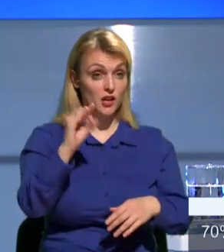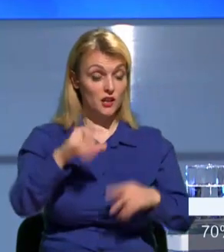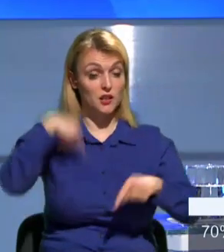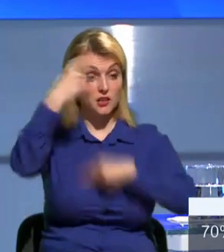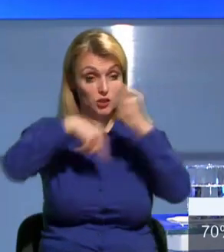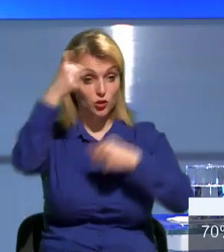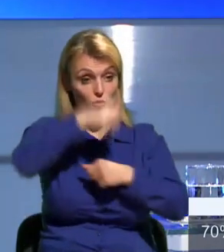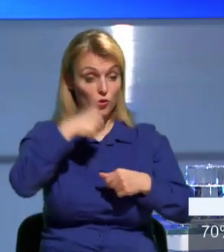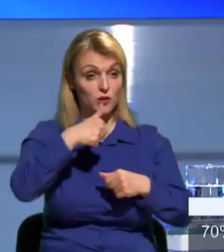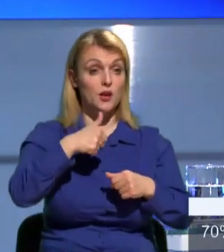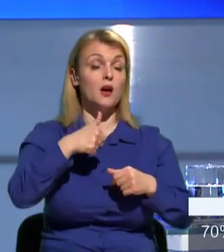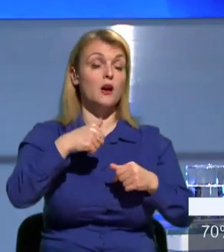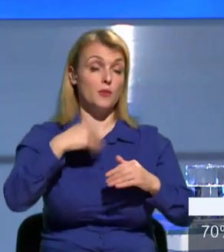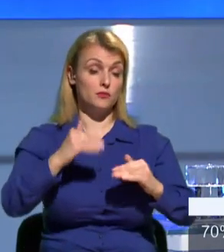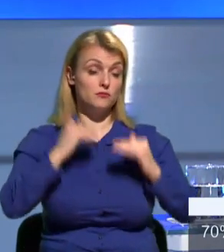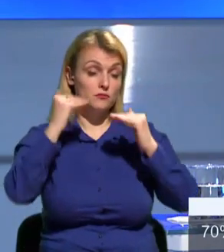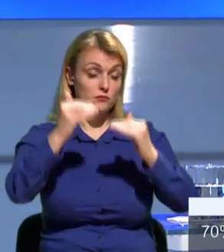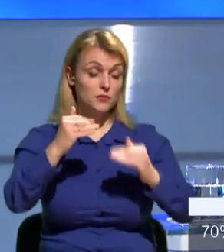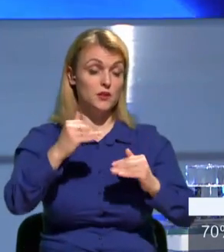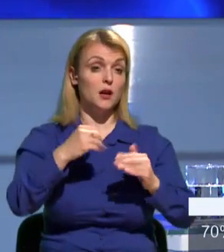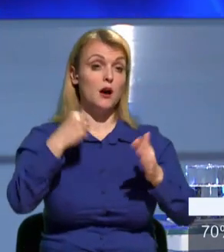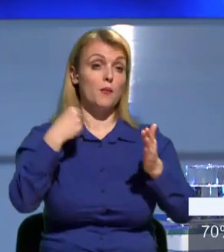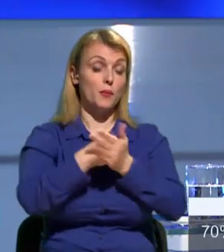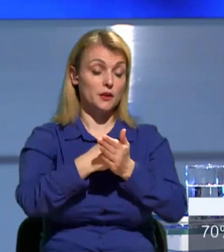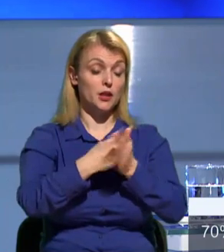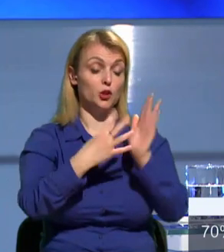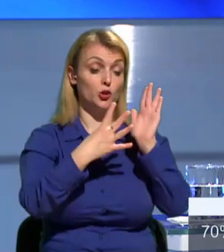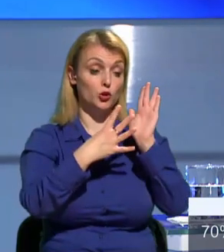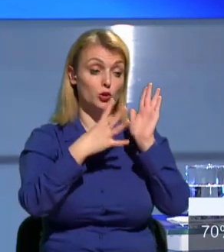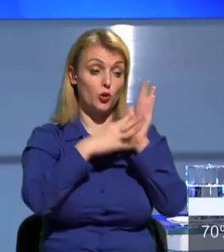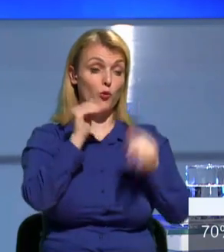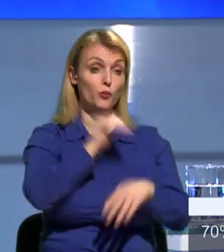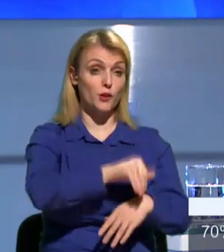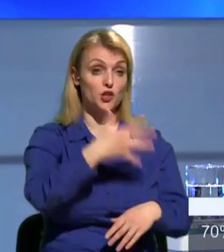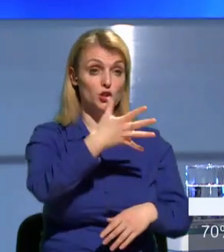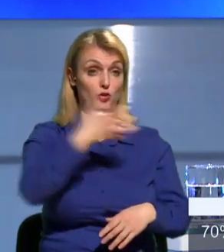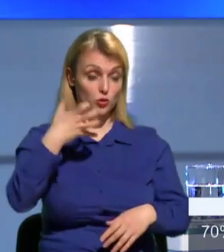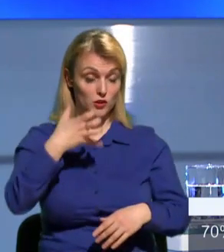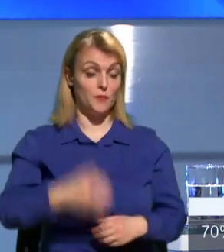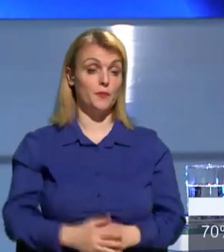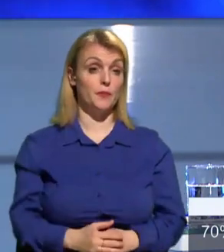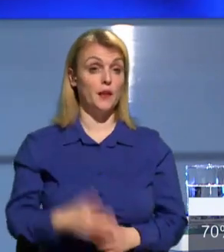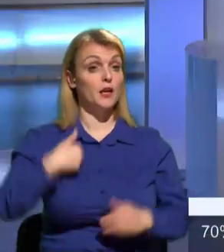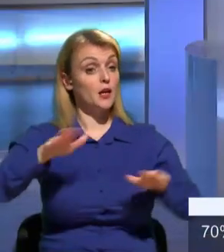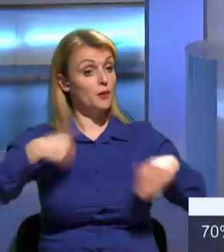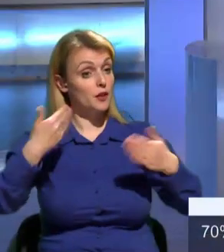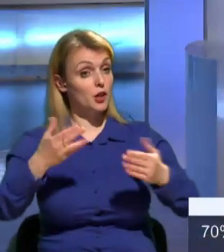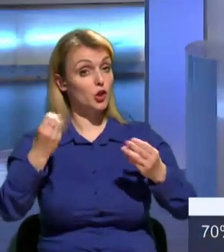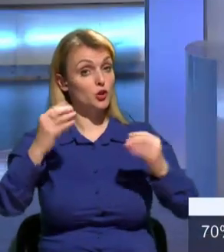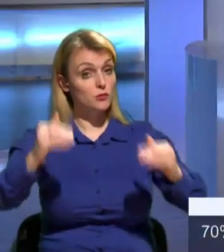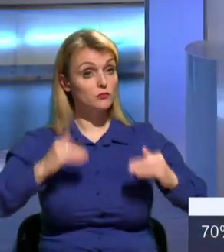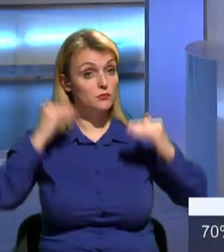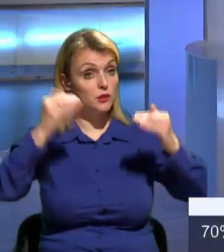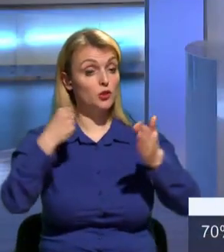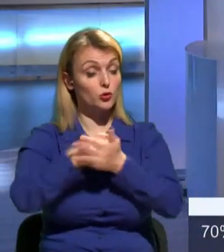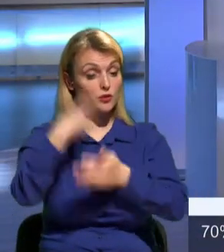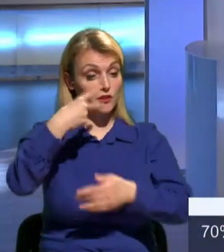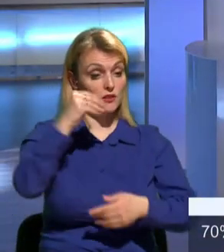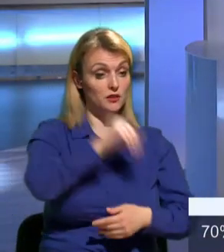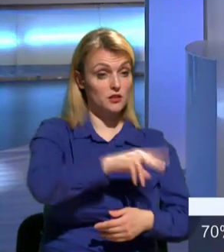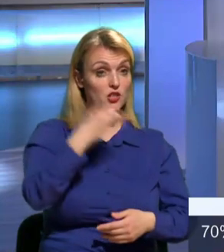majorarea cu 1.160 de lei până la 9.500 de lei. Adică primul pas deja s-a făcut. Eu propun să majorăm până la 20.000 de